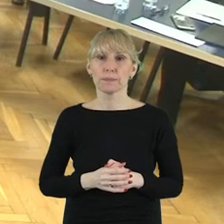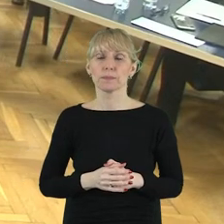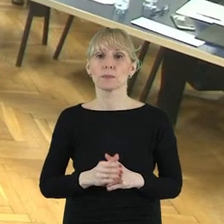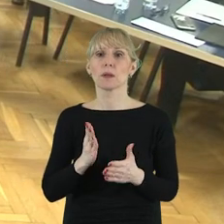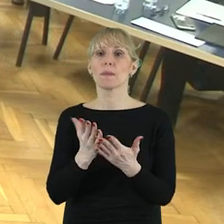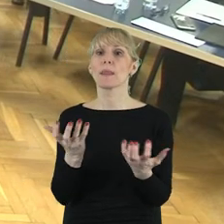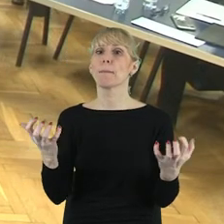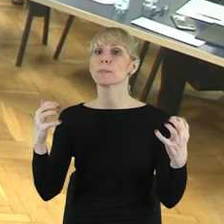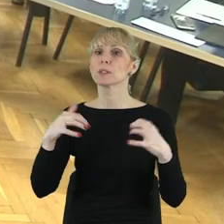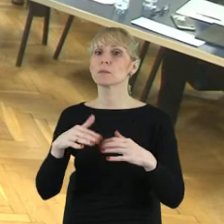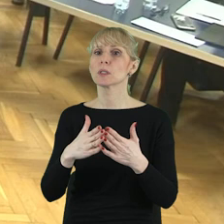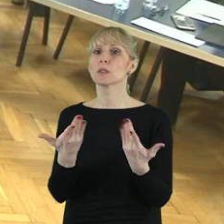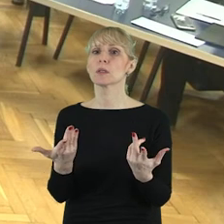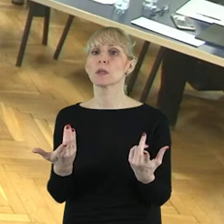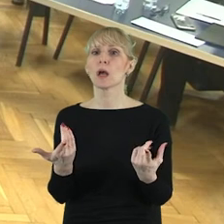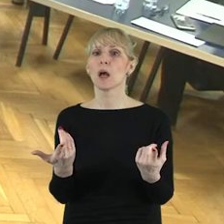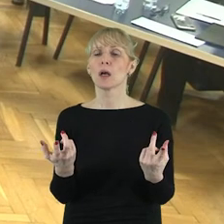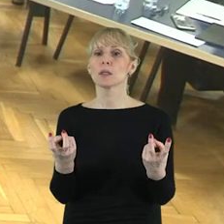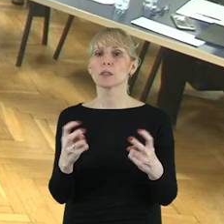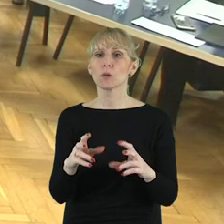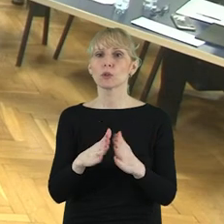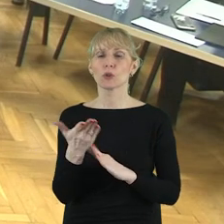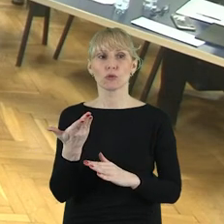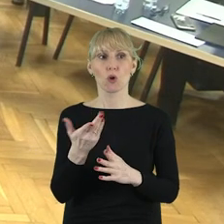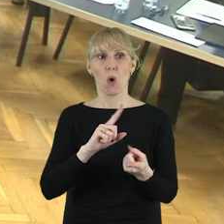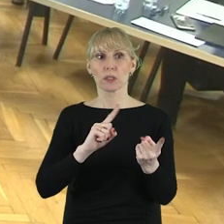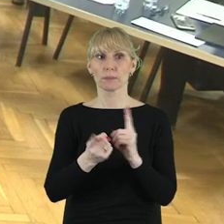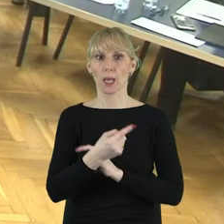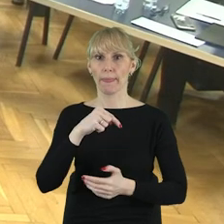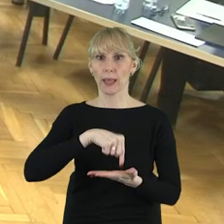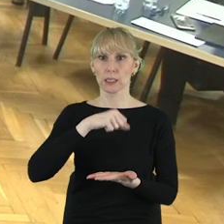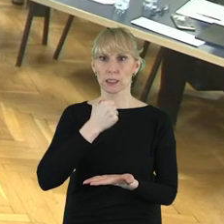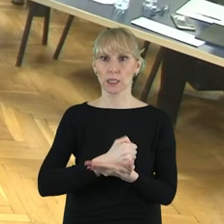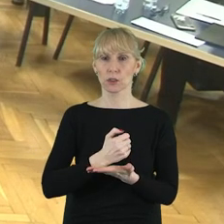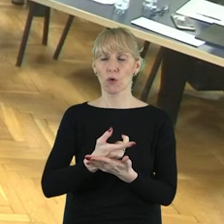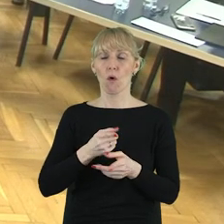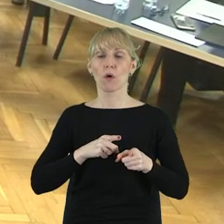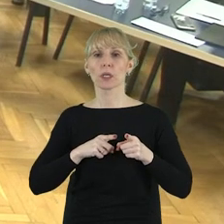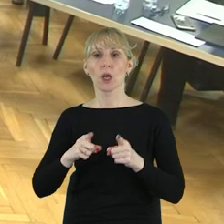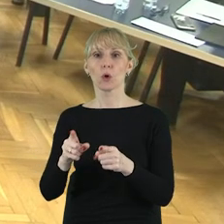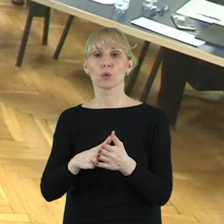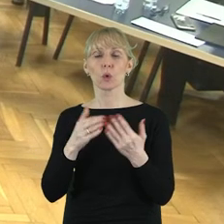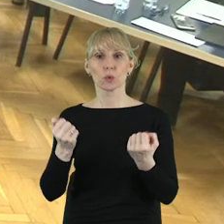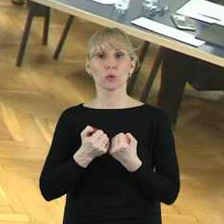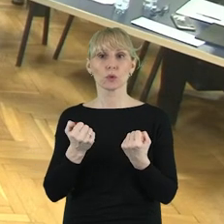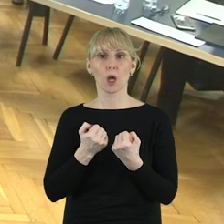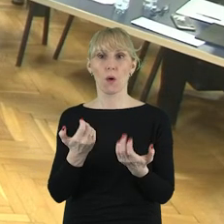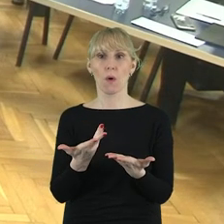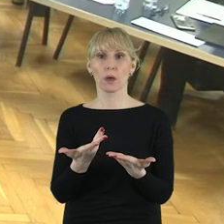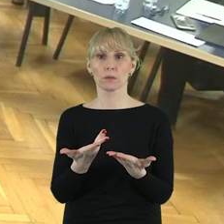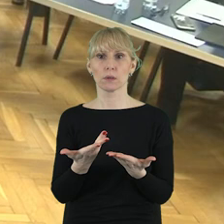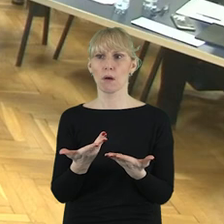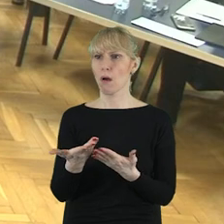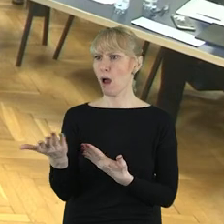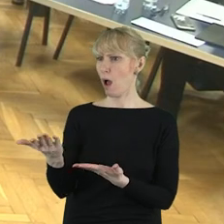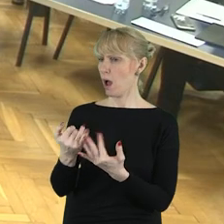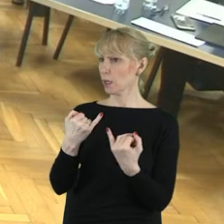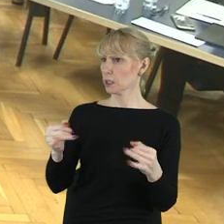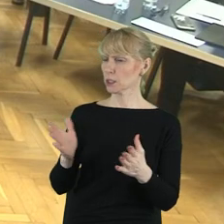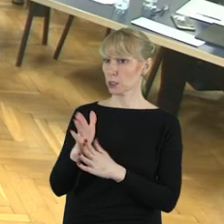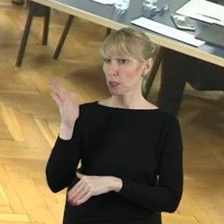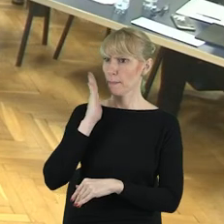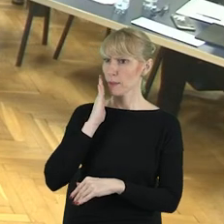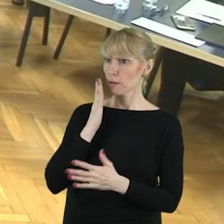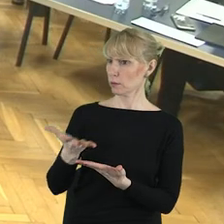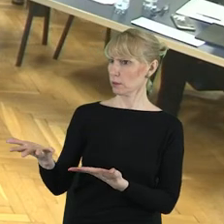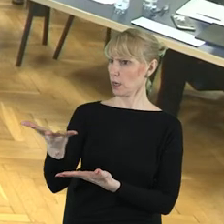na zebraniu założycielskim, gdzie dokonuje się zatwierdzenia statutów w kierunku działań organizacji, wyborów, organów? A gdzie reszta